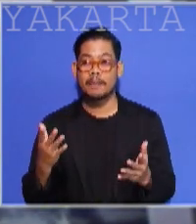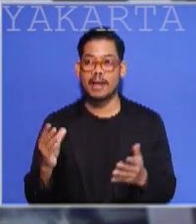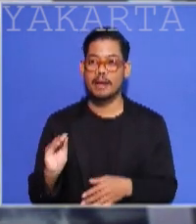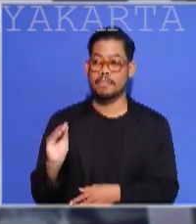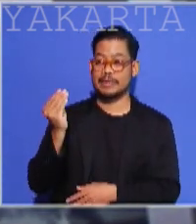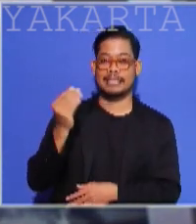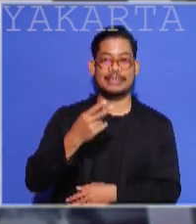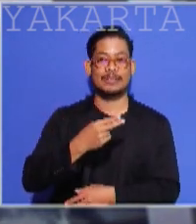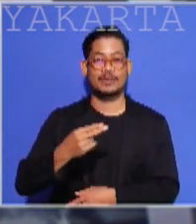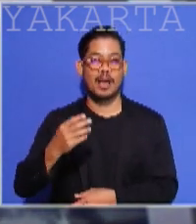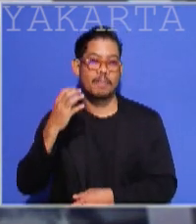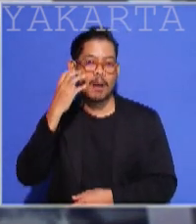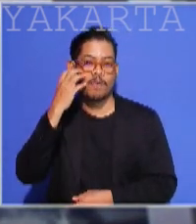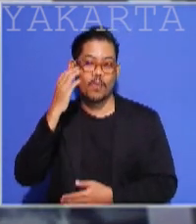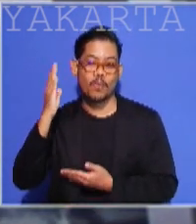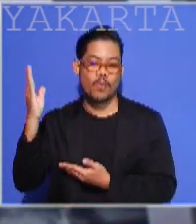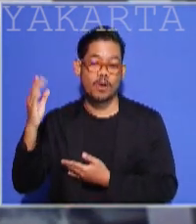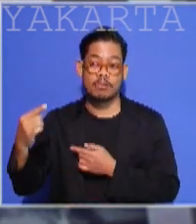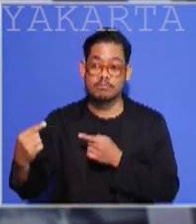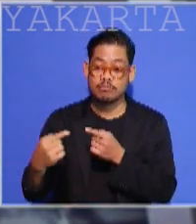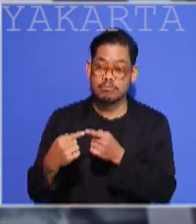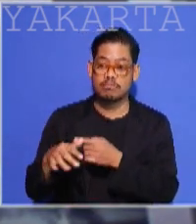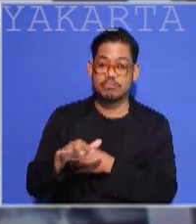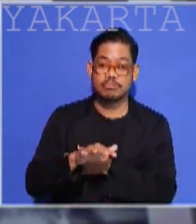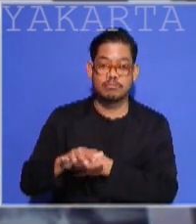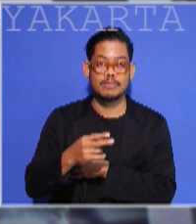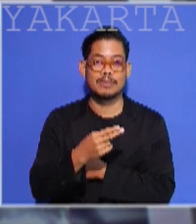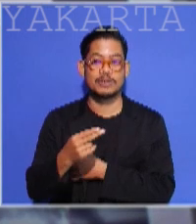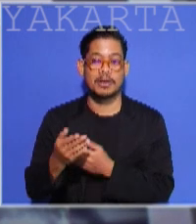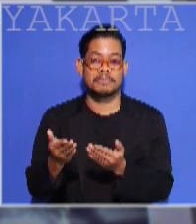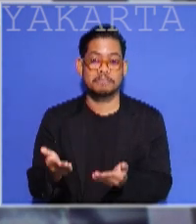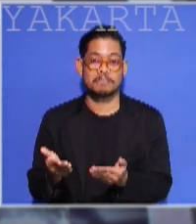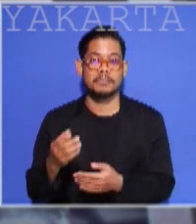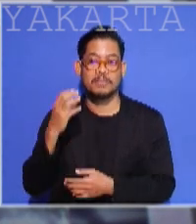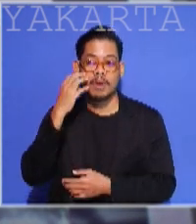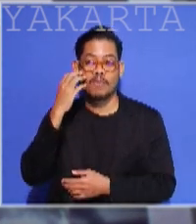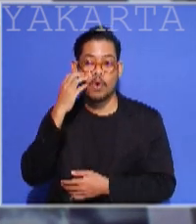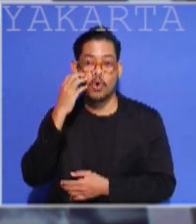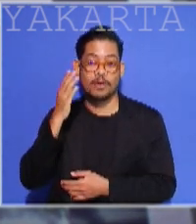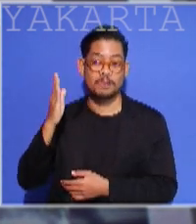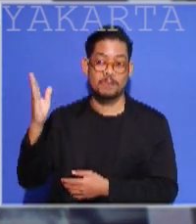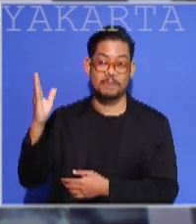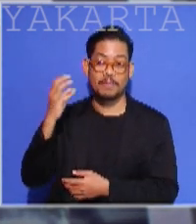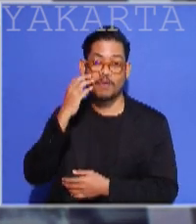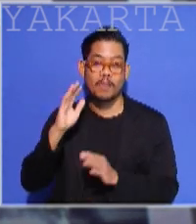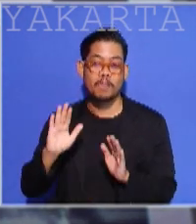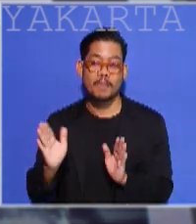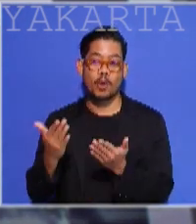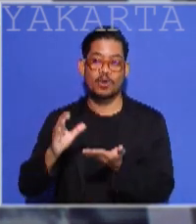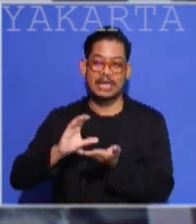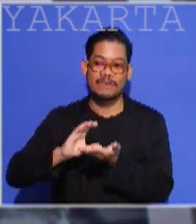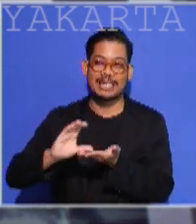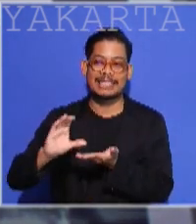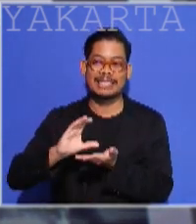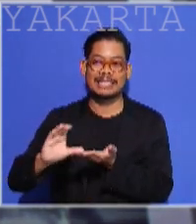dianggap relevan dengan kondisi Indonesia saat ini presiden Prabowo Tengah berupaya membangun pondasi investasi sumber daya manusia